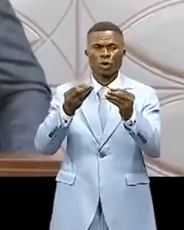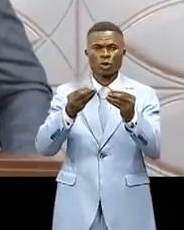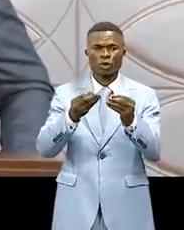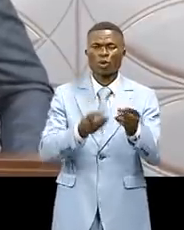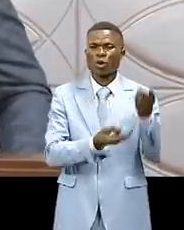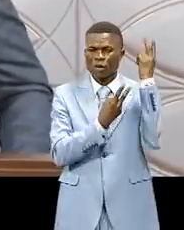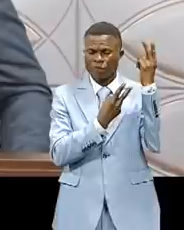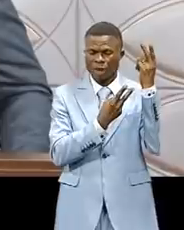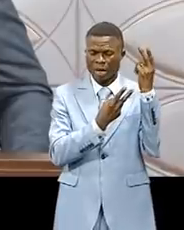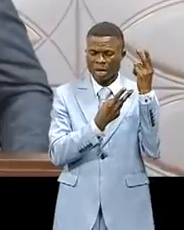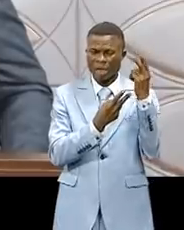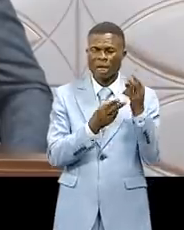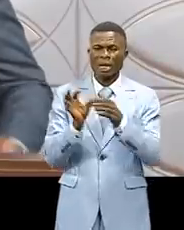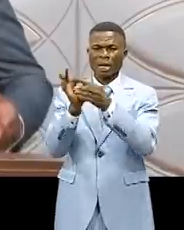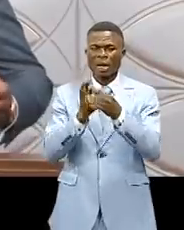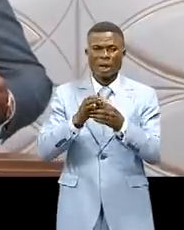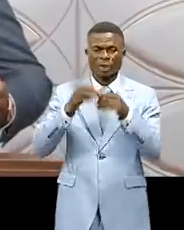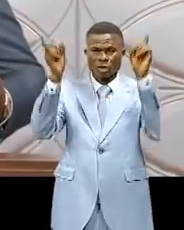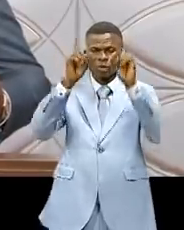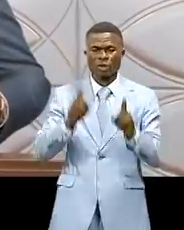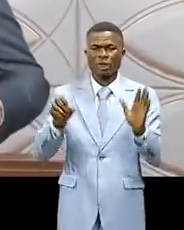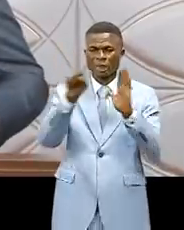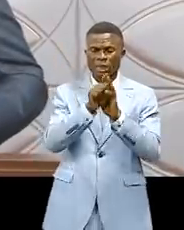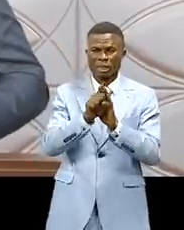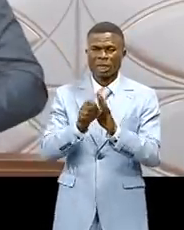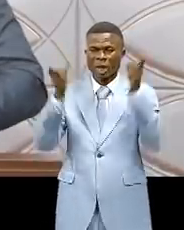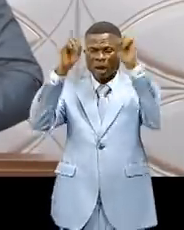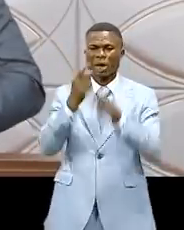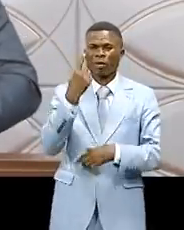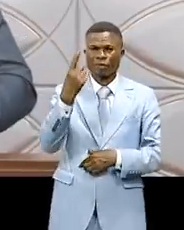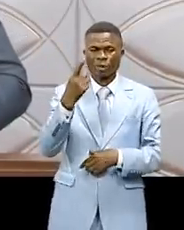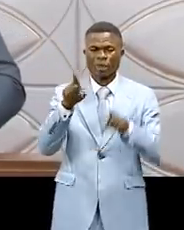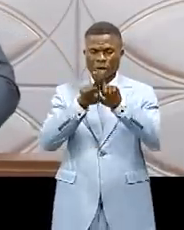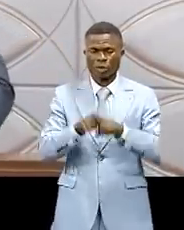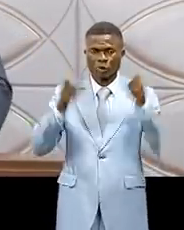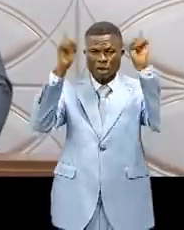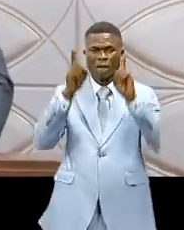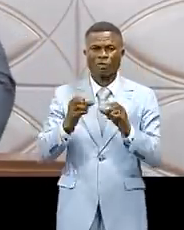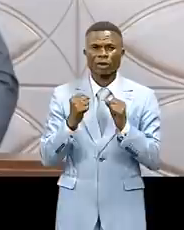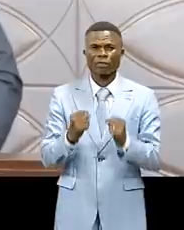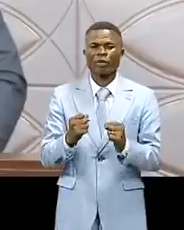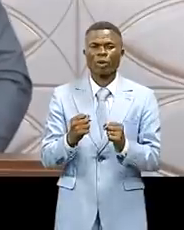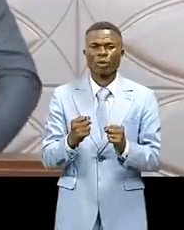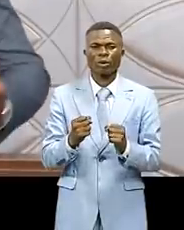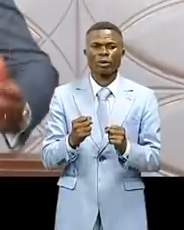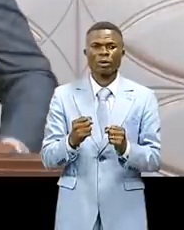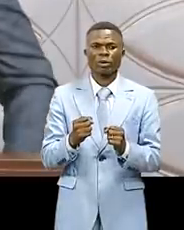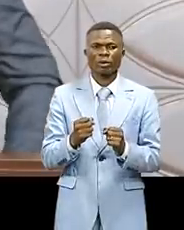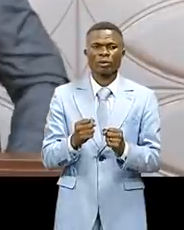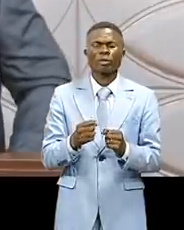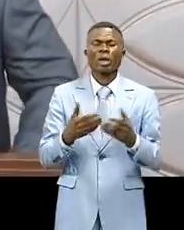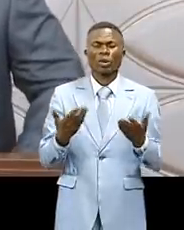continentale symbole d'une afrique unie et forte en effet